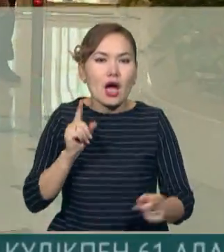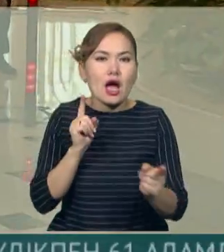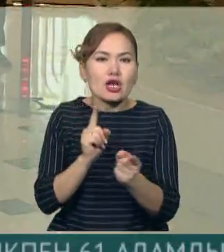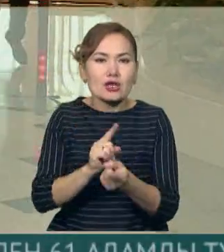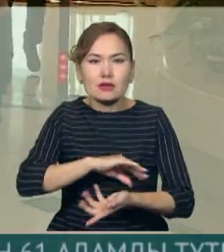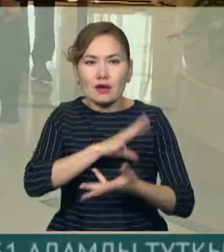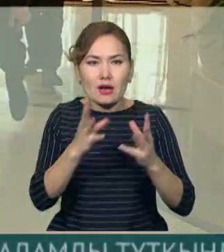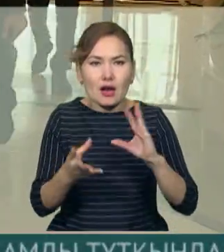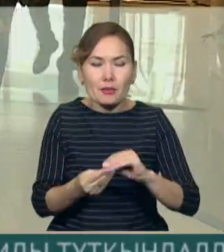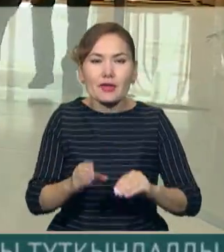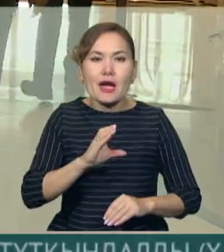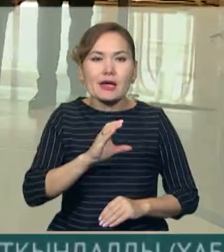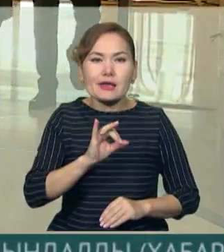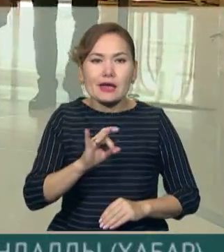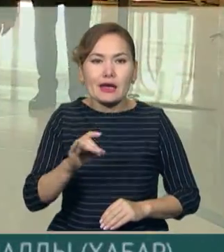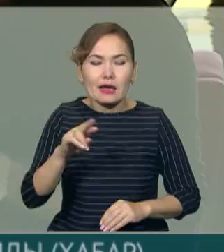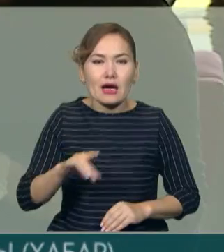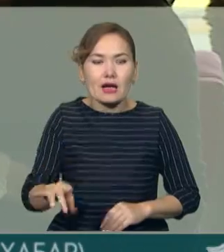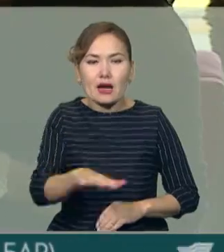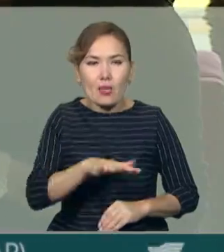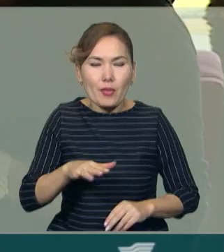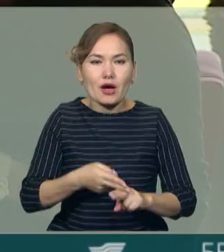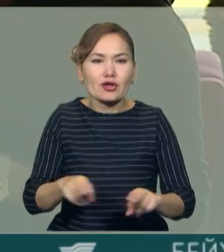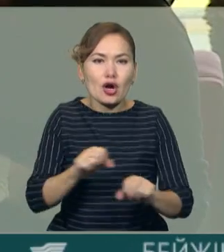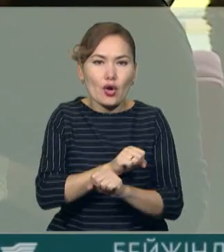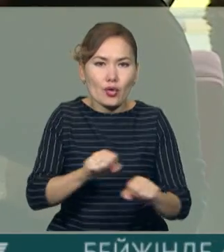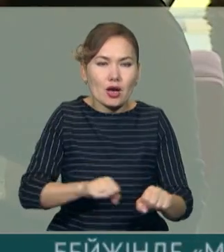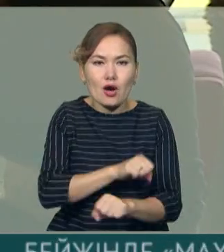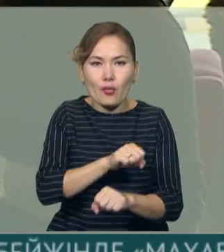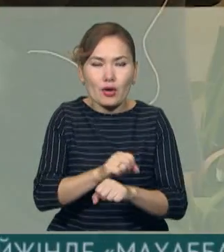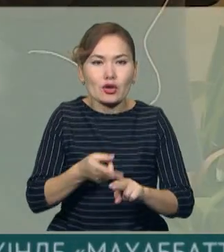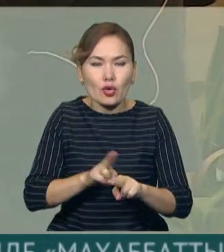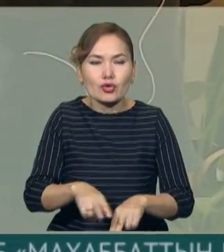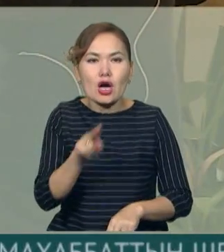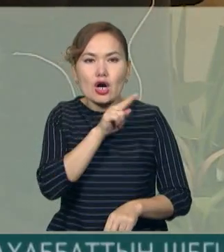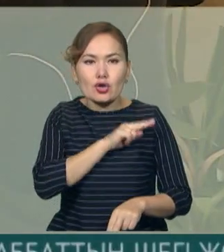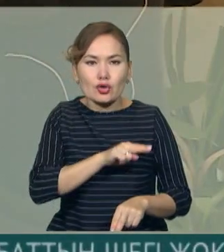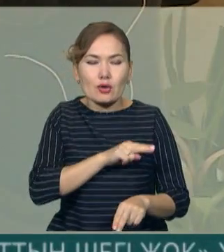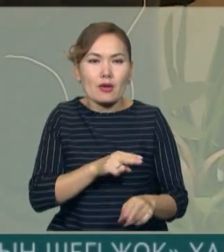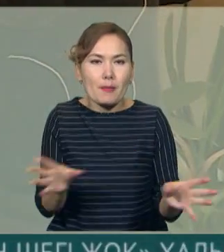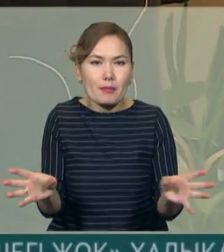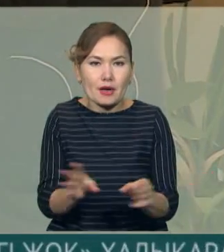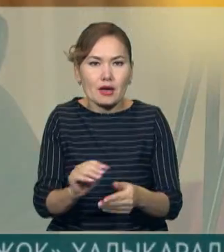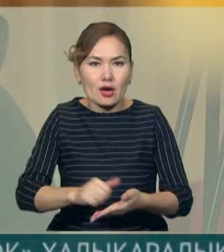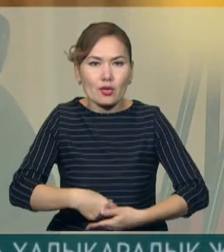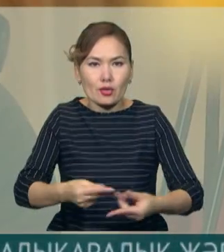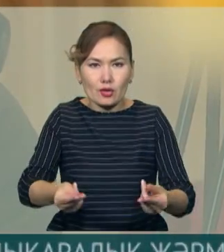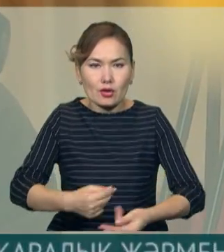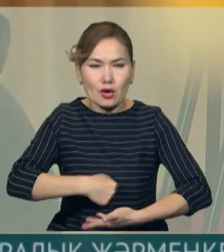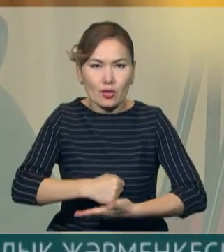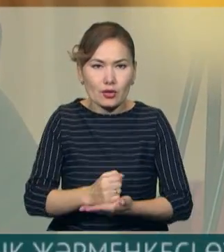нәтижелері бойынша Сирияда гуманитарлық минадан тазарту жұмыстарын жүргізу туралы бірлескен мәлімдеме қабылданады